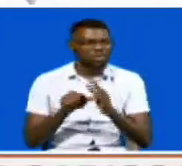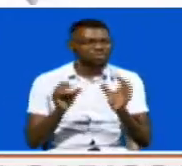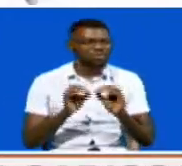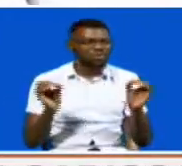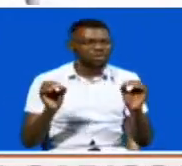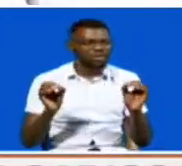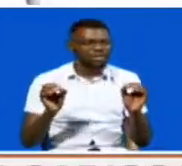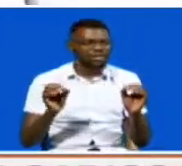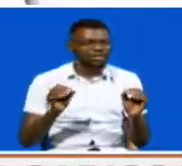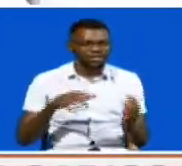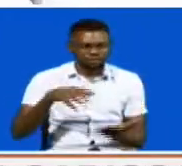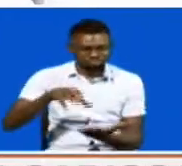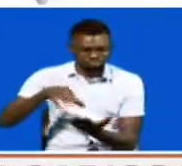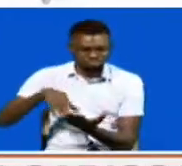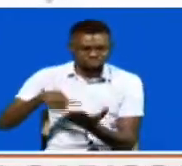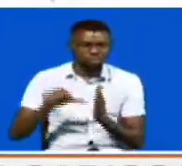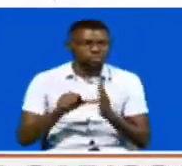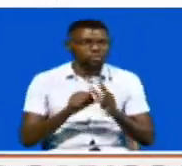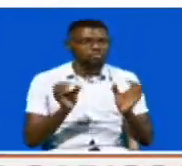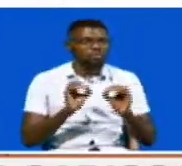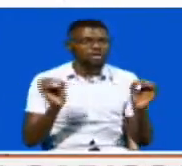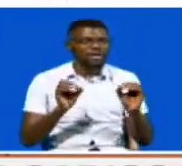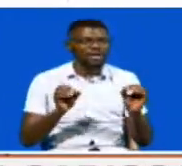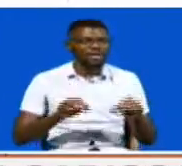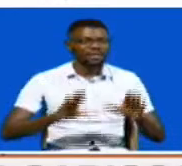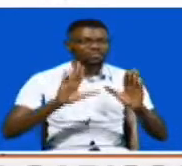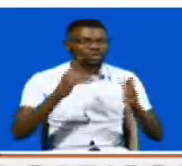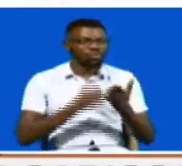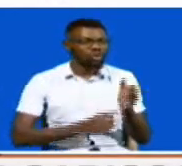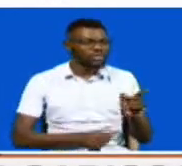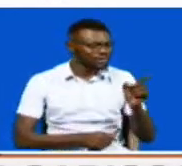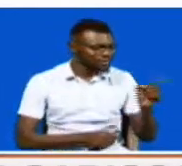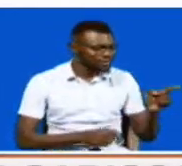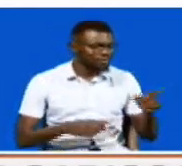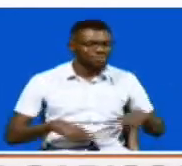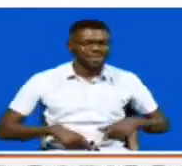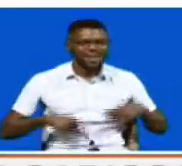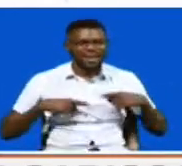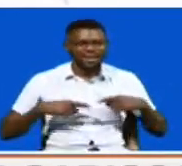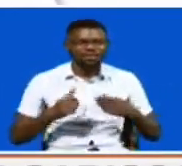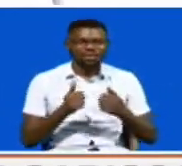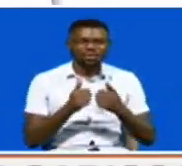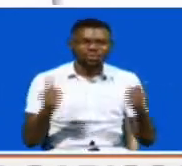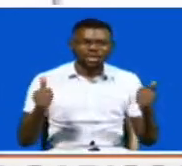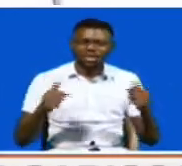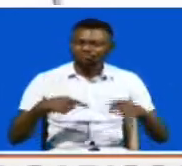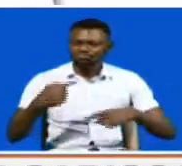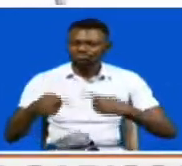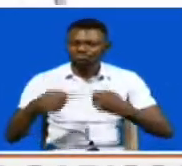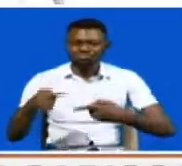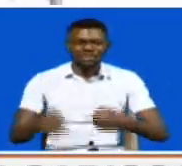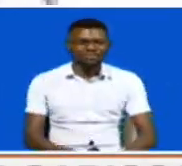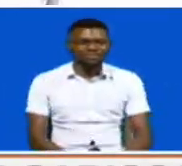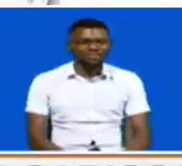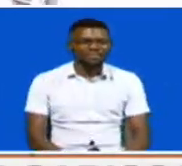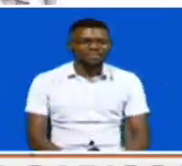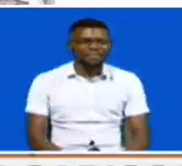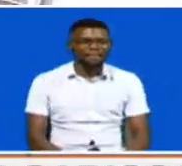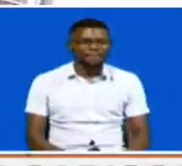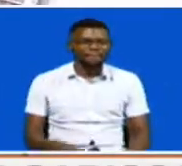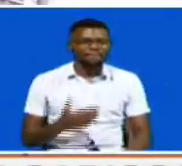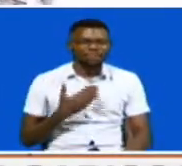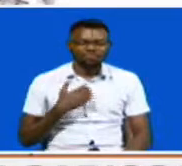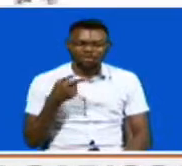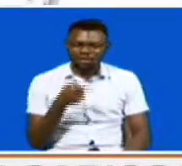Asante sana. Sawa. Na yeye asome kwa bidii, cha muhimu ni yeye. Kabisa. Maisha ikuwe mzuri. Kabisa kabisa. Aye. Tunataka tu msichana